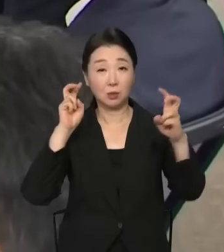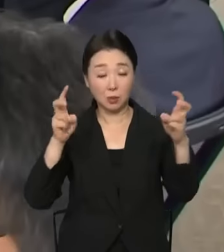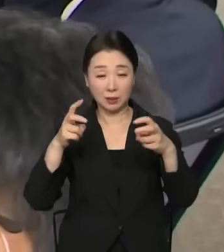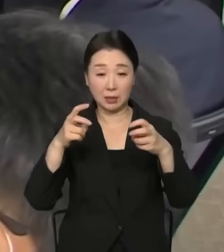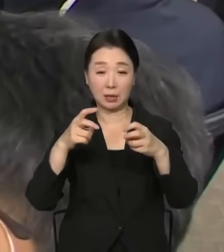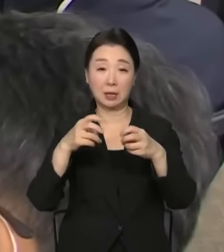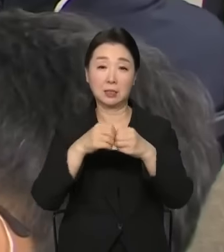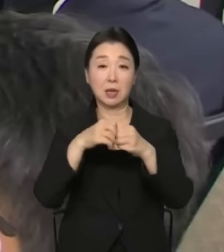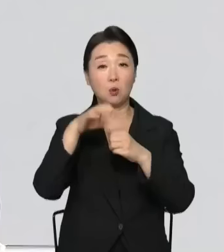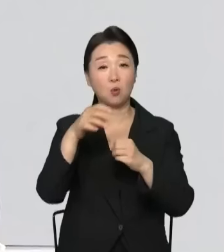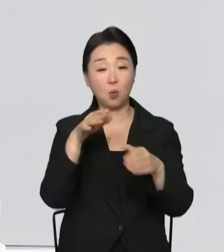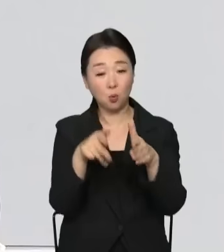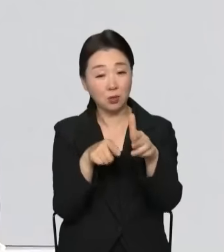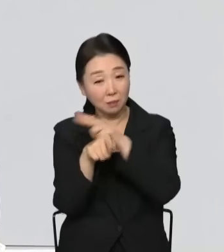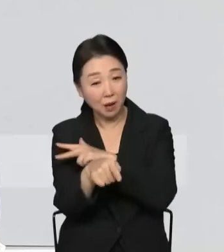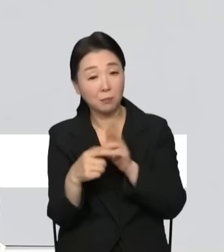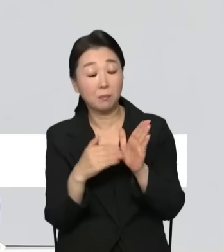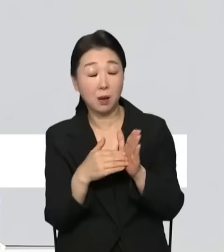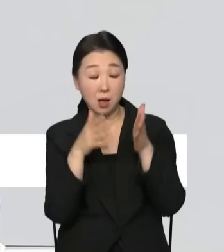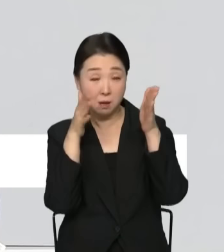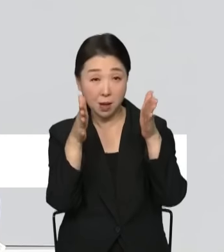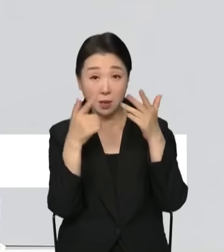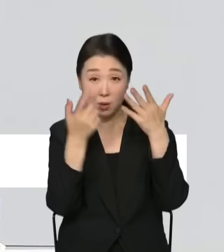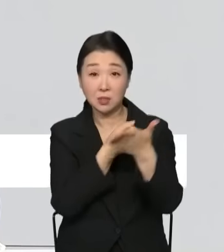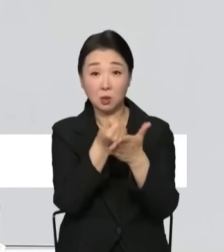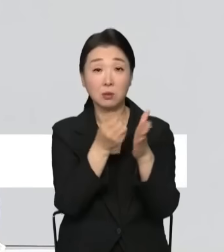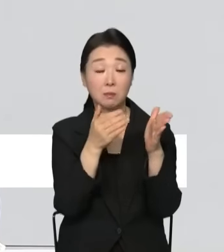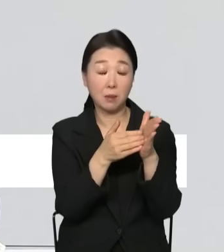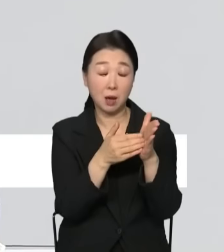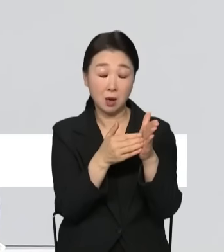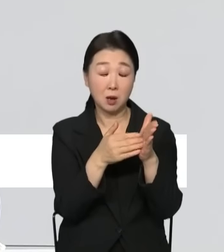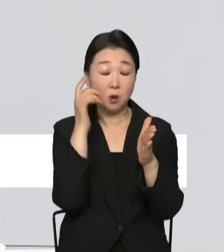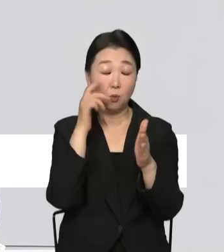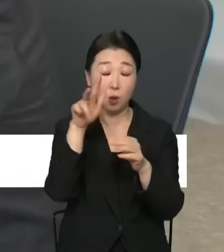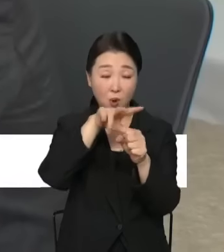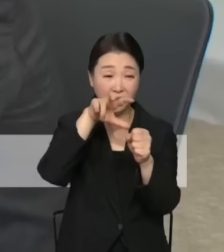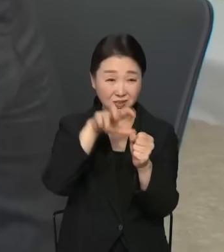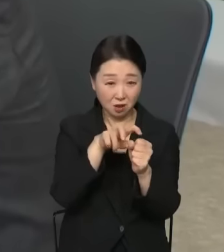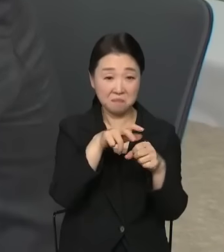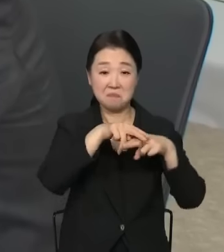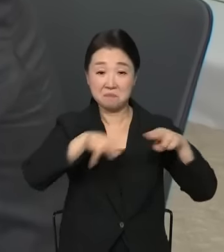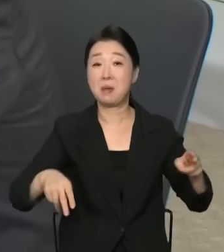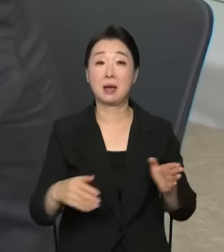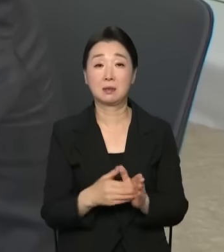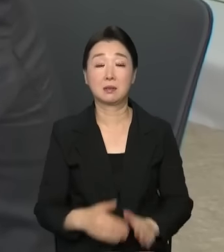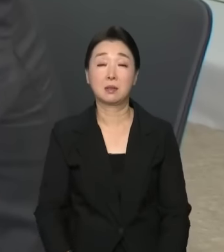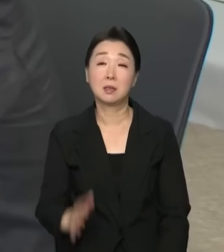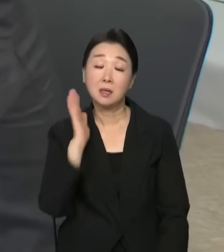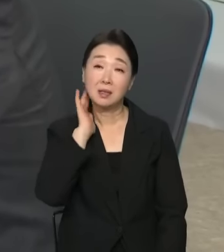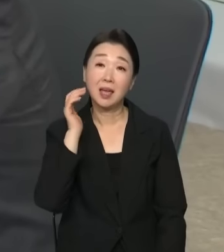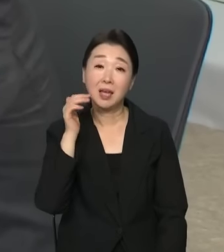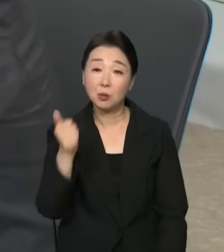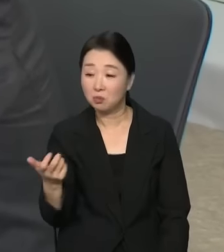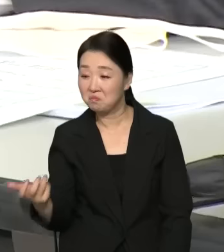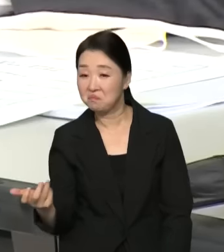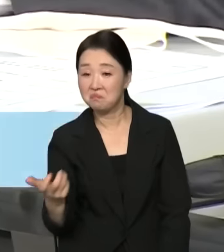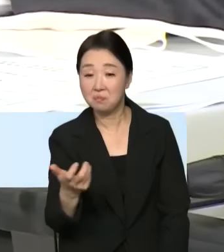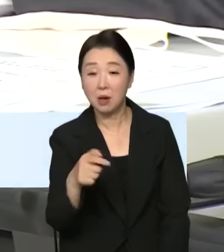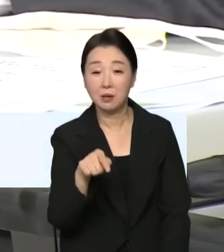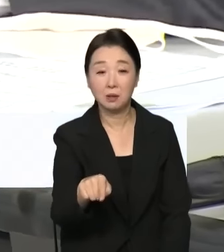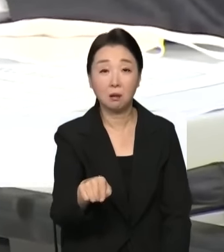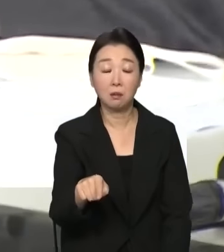공장을 방문했습니다. 방향은 잡았습니다. 탈원전은 폐기하고. 대통령 동선관 일정은